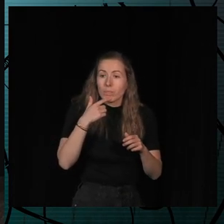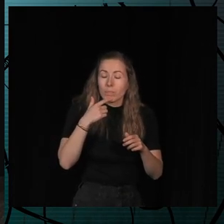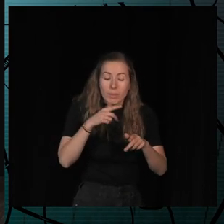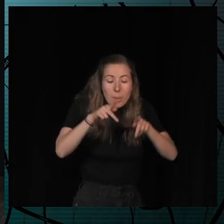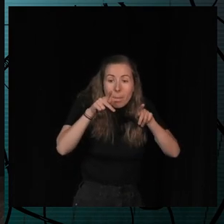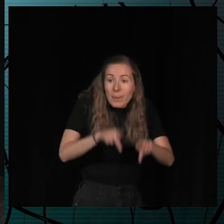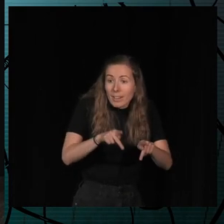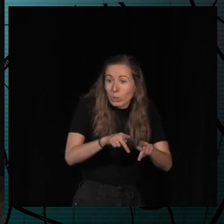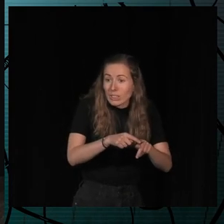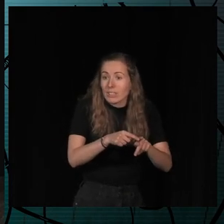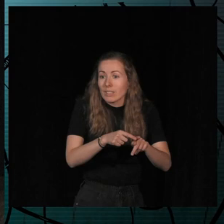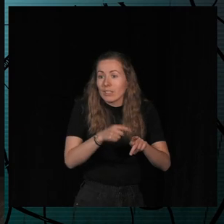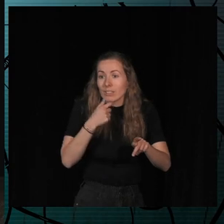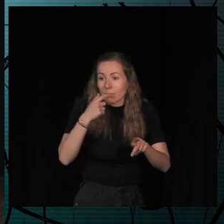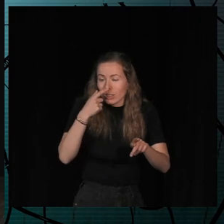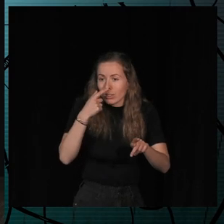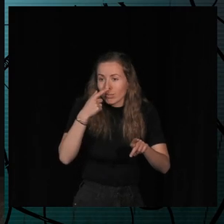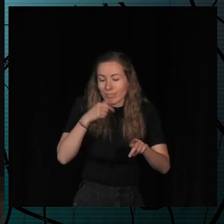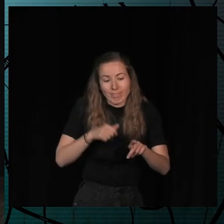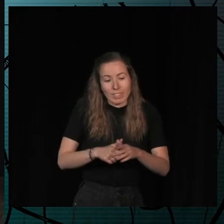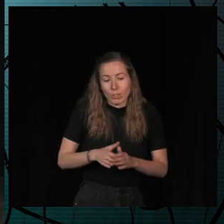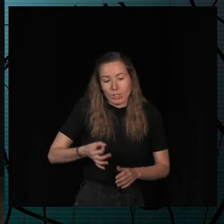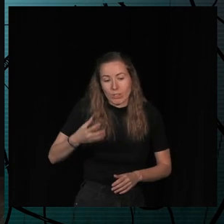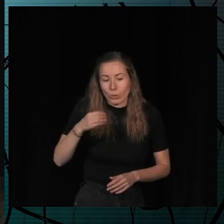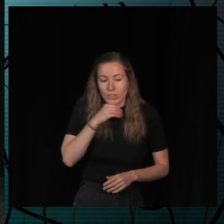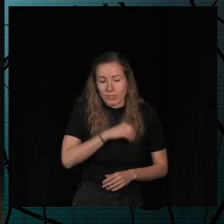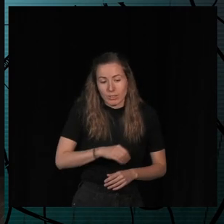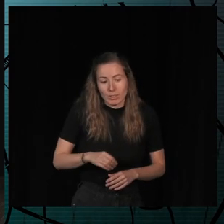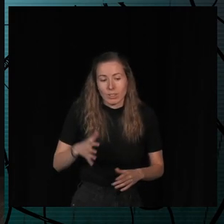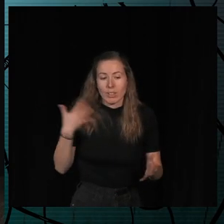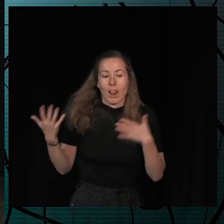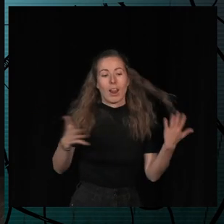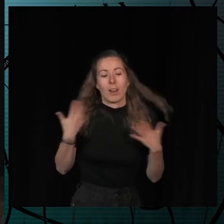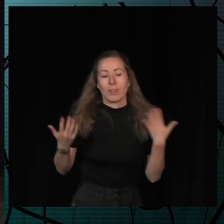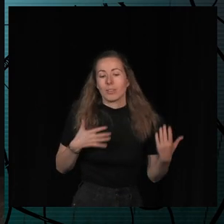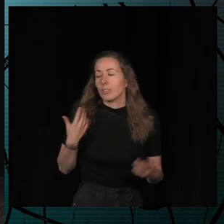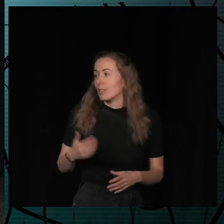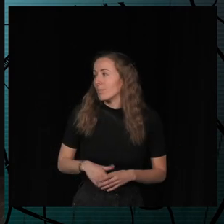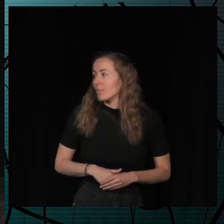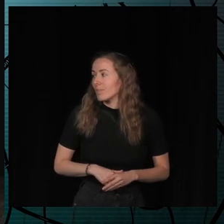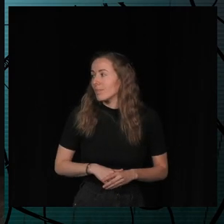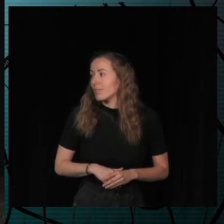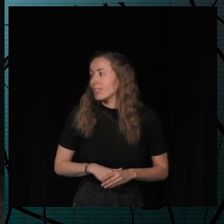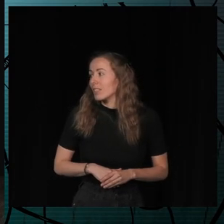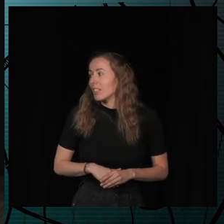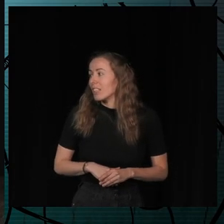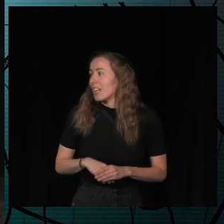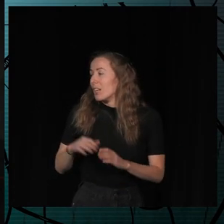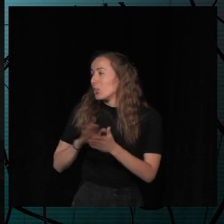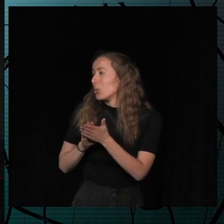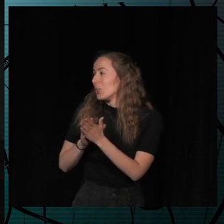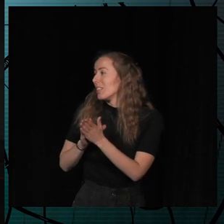jeu pour le ludothécaire est d'être une activité libre gratuite incertaine ce qui n'est pas la définition du seriious Game selon lui pardon